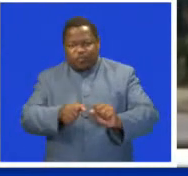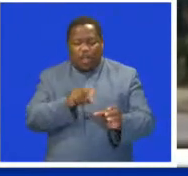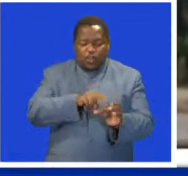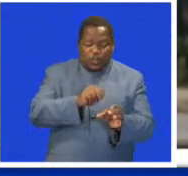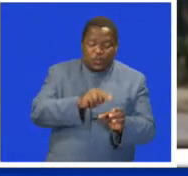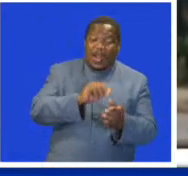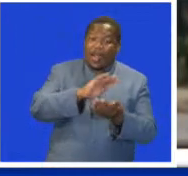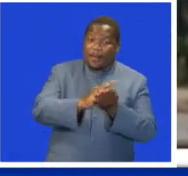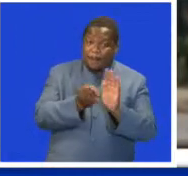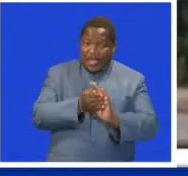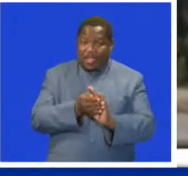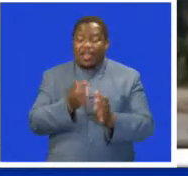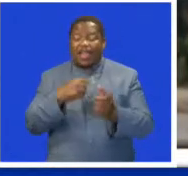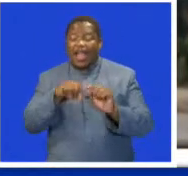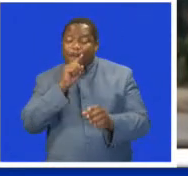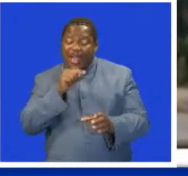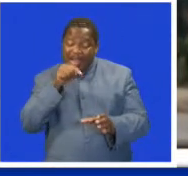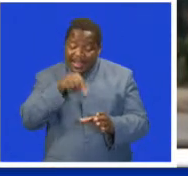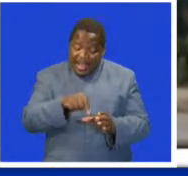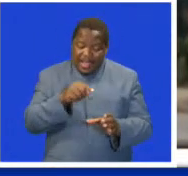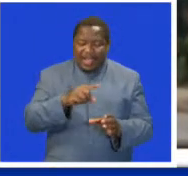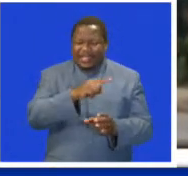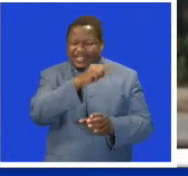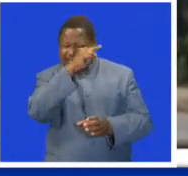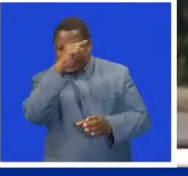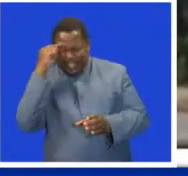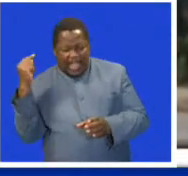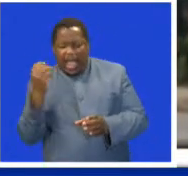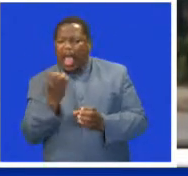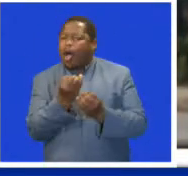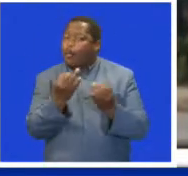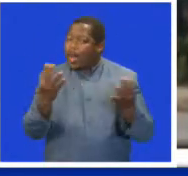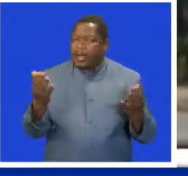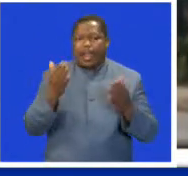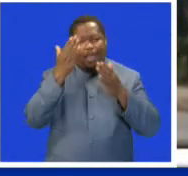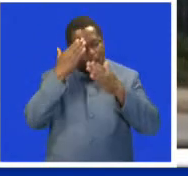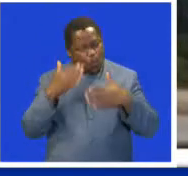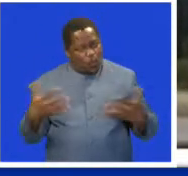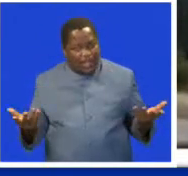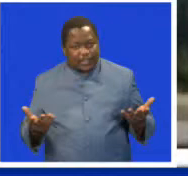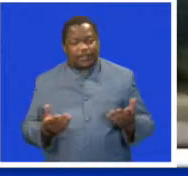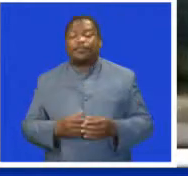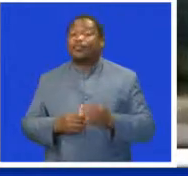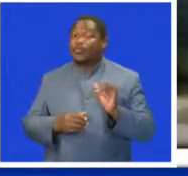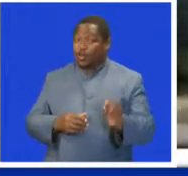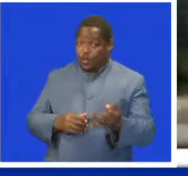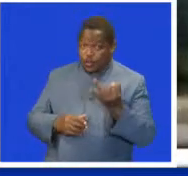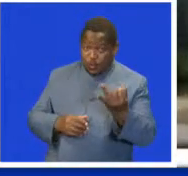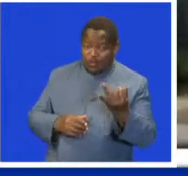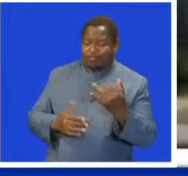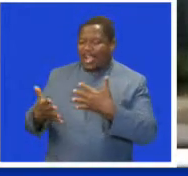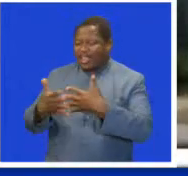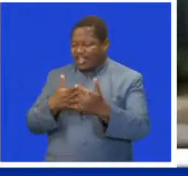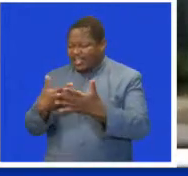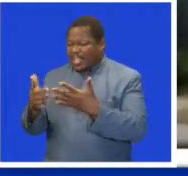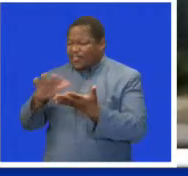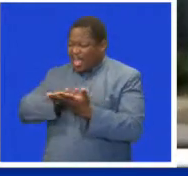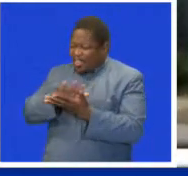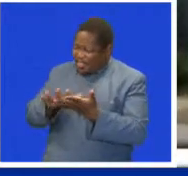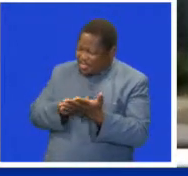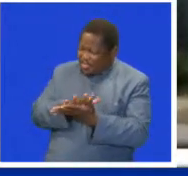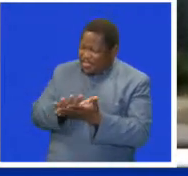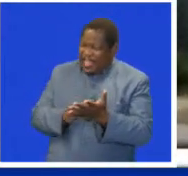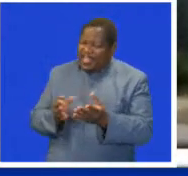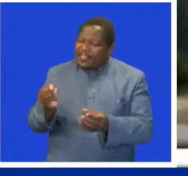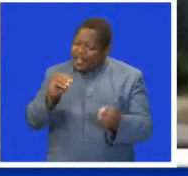nale alcohol content yabona number 2 kungendeka kube sekunema impurities lo khanza ukuthi